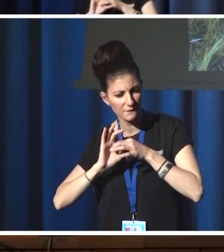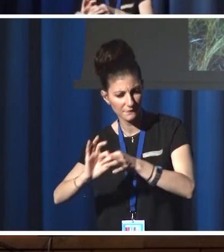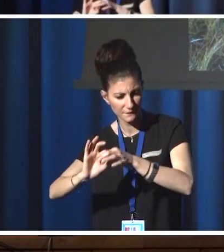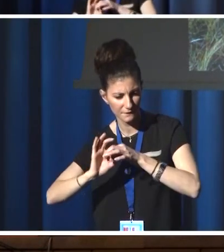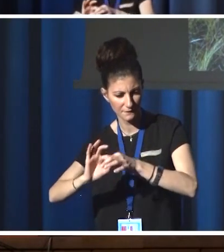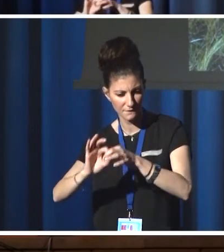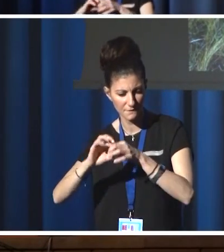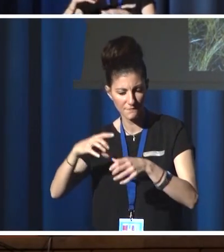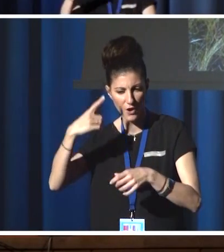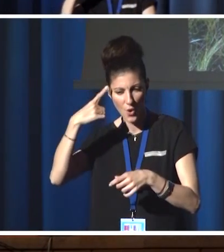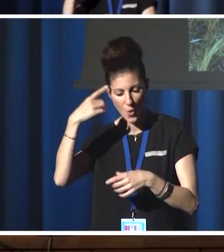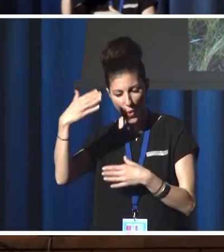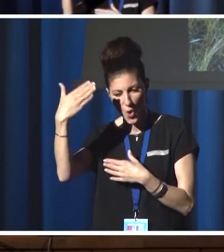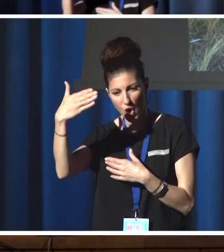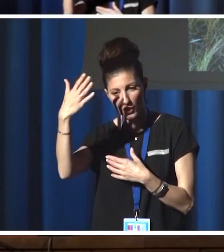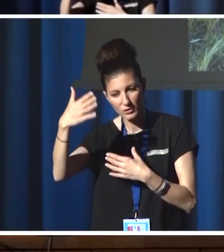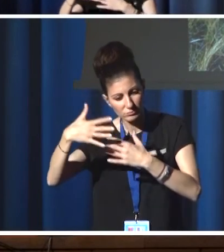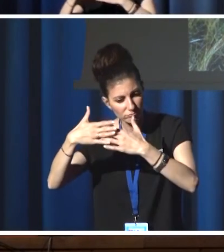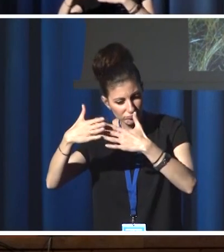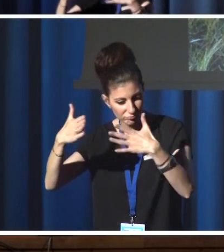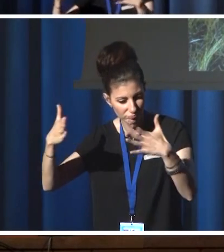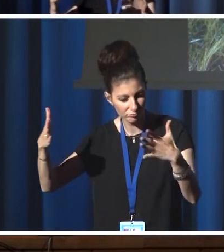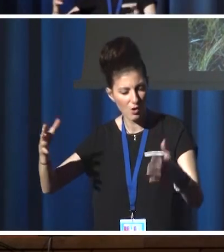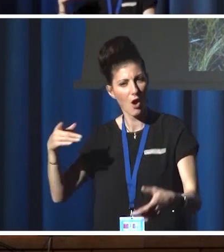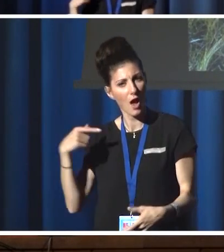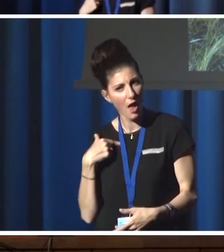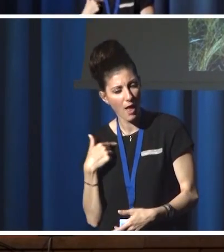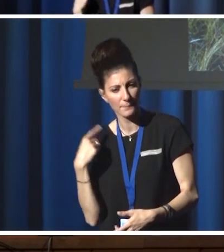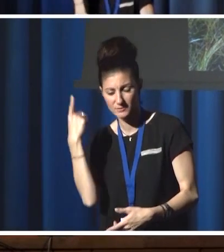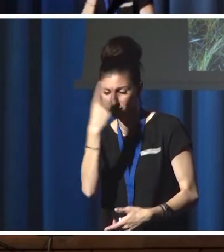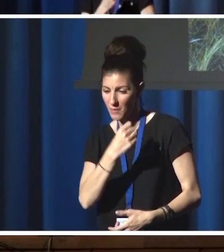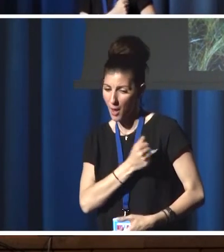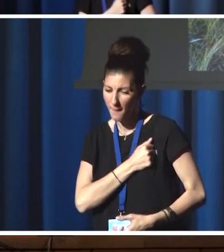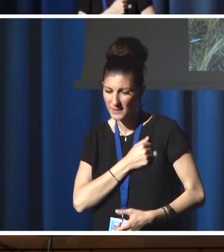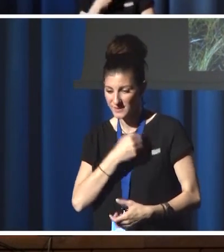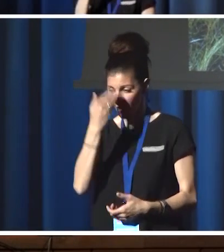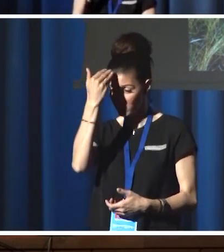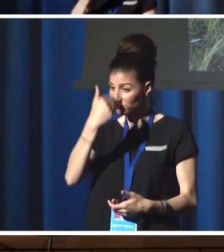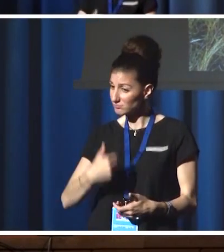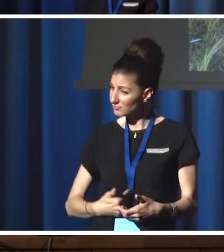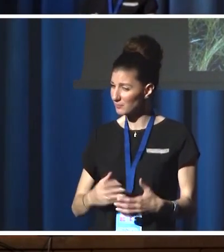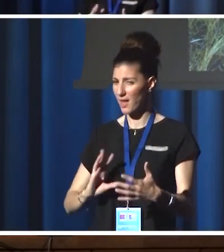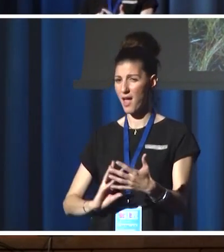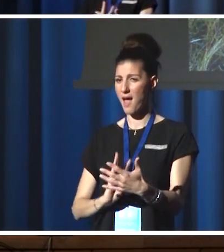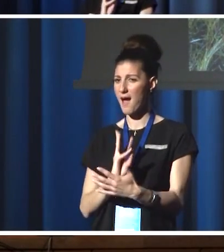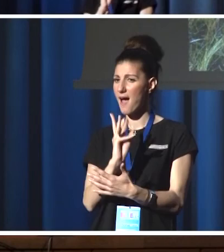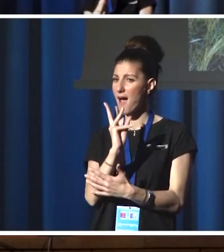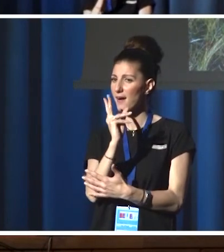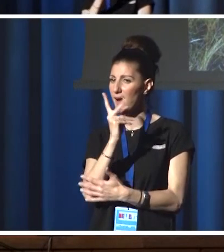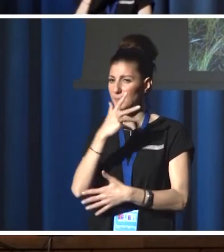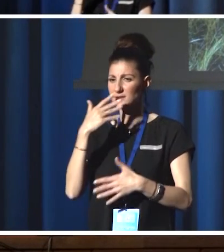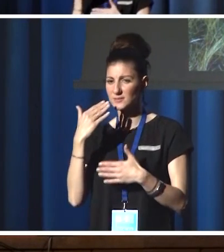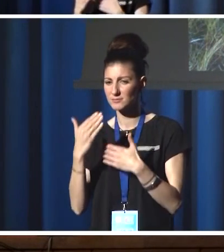ανοίγονται μπροστά μας πιστεύουμε ακόμα περισσότερο στον εαυτό μας έχουμε αναπτυχθεί μία διαρκής